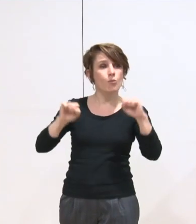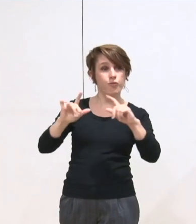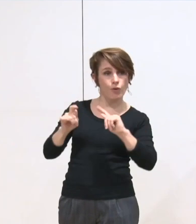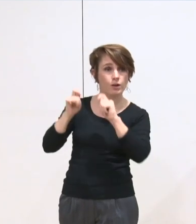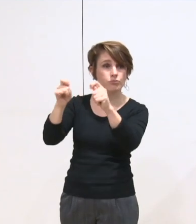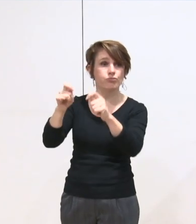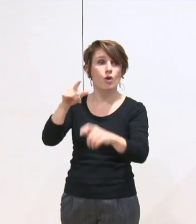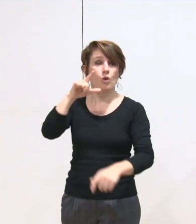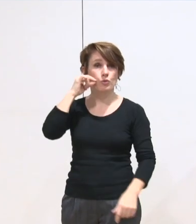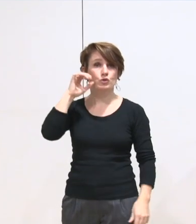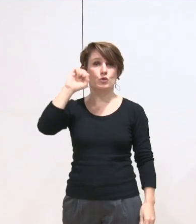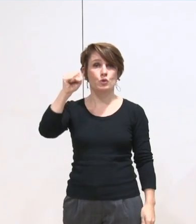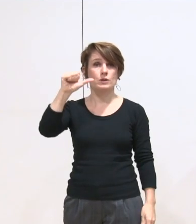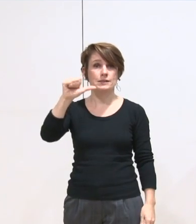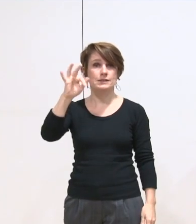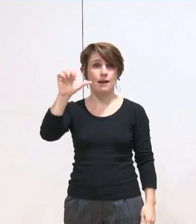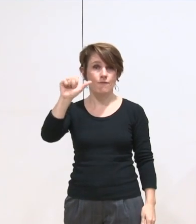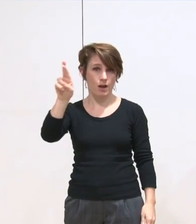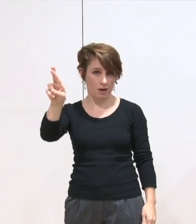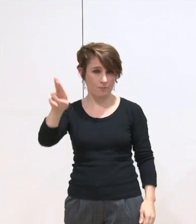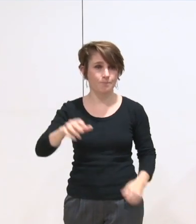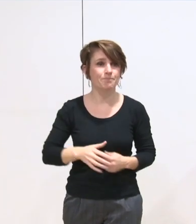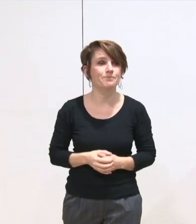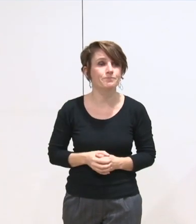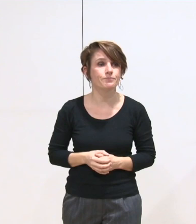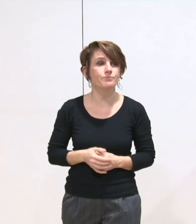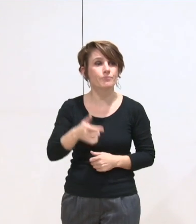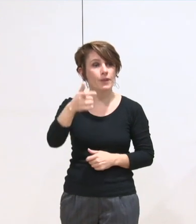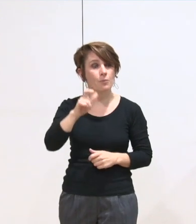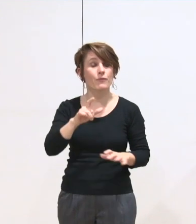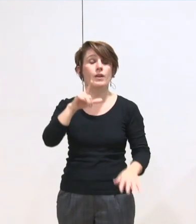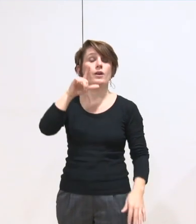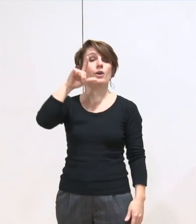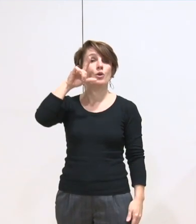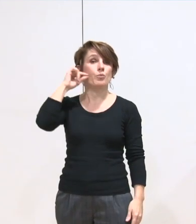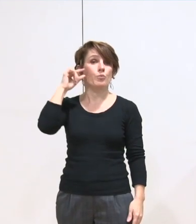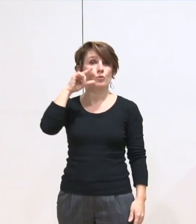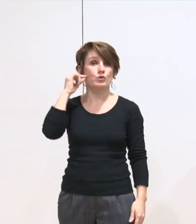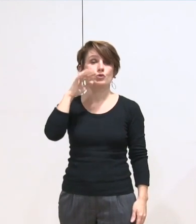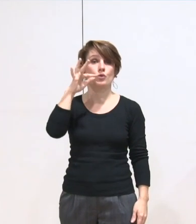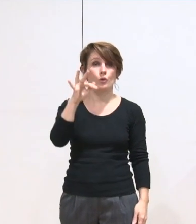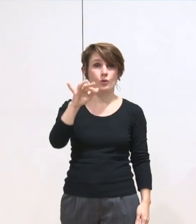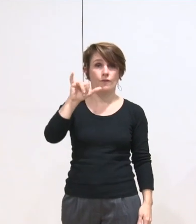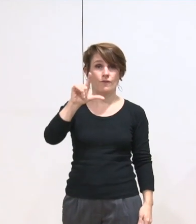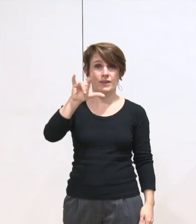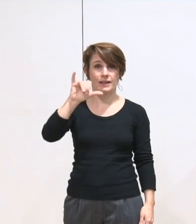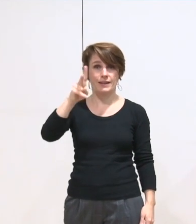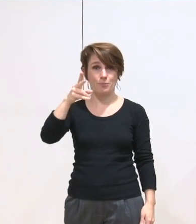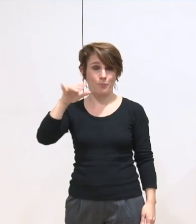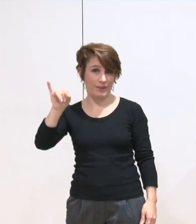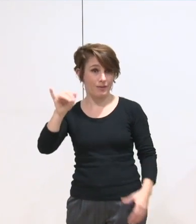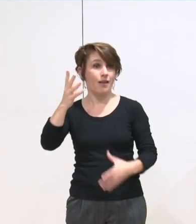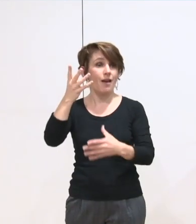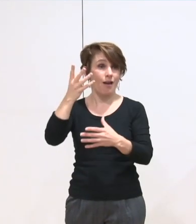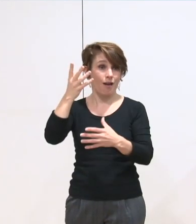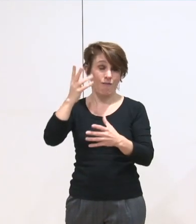Présent. Alors, Marie-Madeleine Bouillon donne pouvoir à Madame Julien pour la soirée. Alan Confesson, présent.